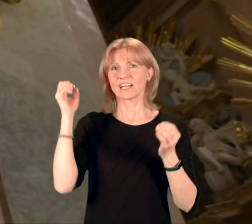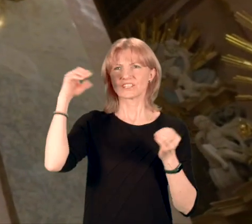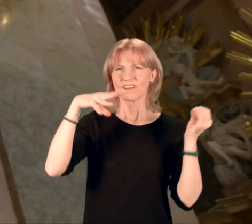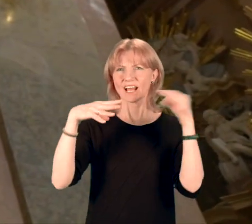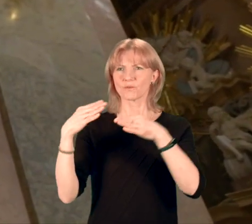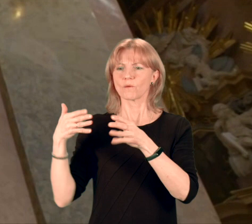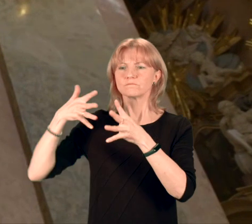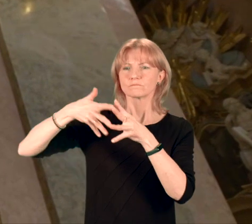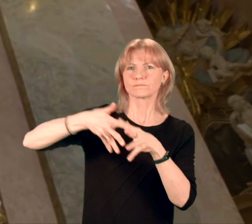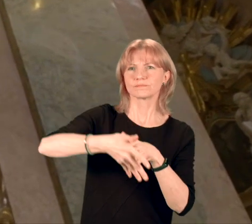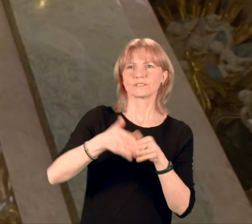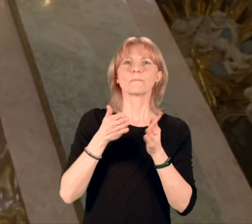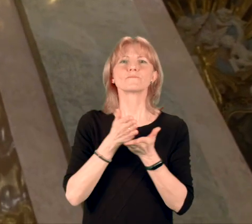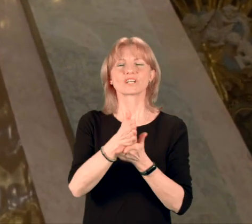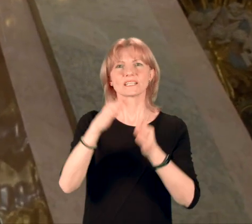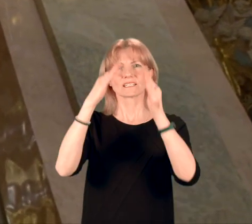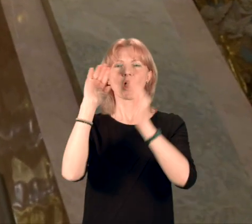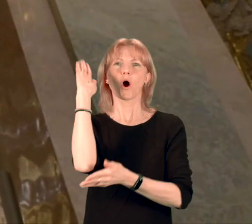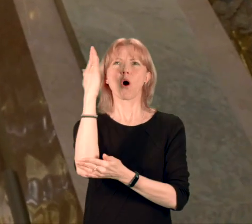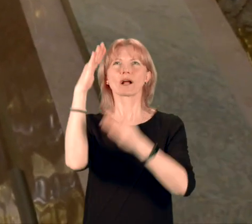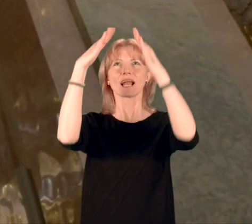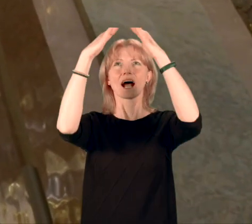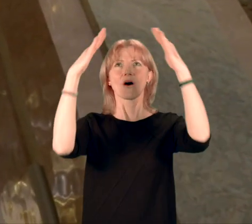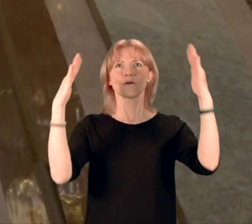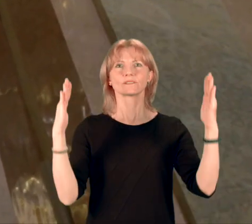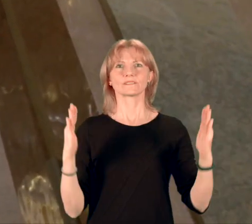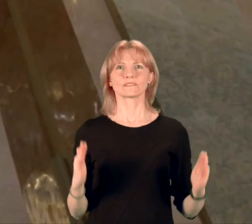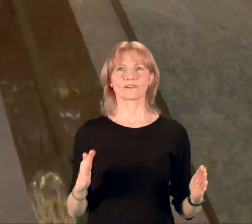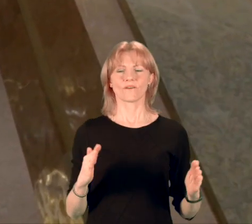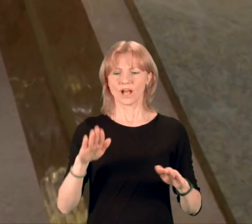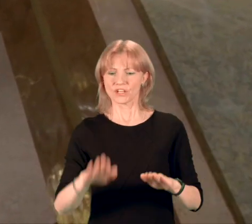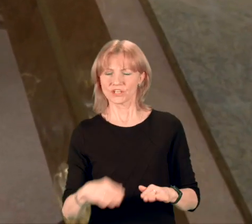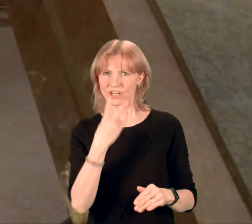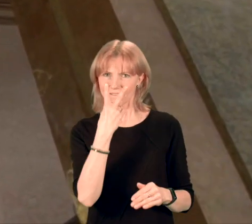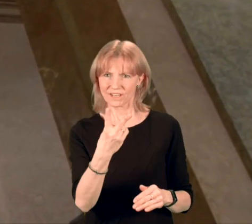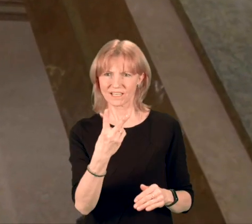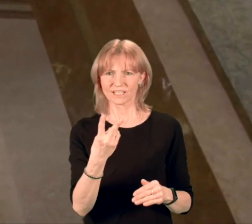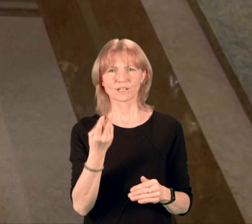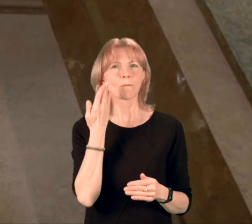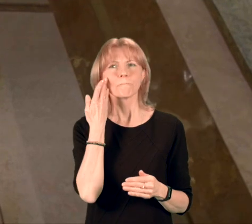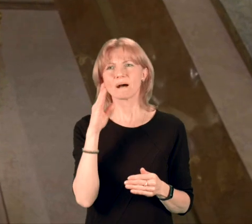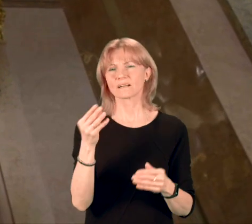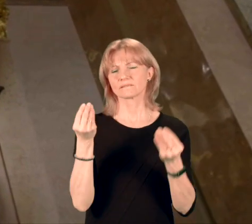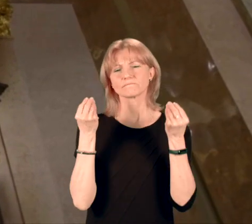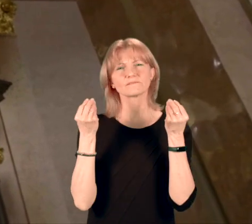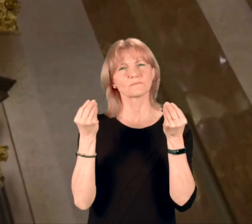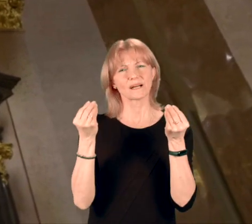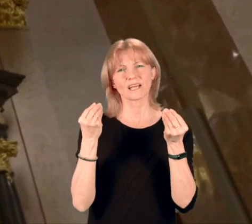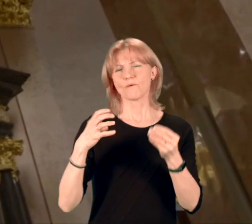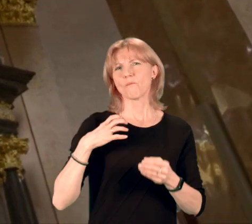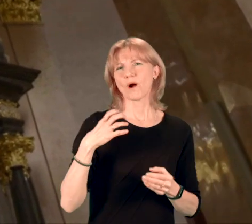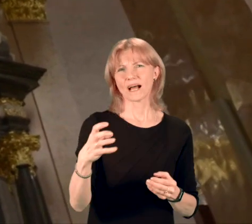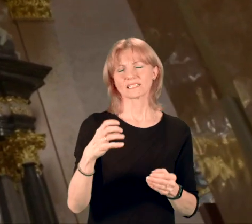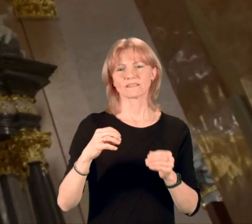światło wpuszczają okna zamknięte ostrym gotyckim łukiem, niżej natomiast zwraca uwagę niezwykły dynamizm, przepych i